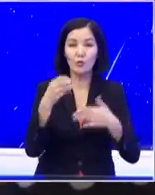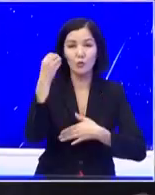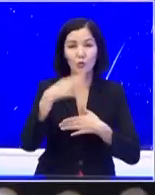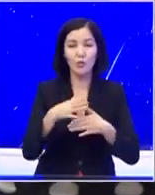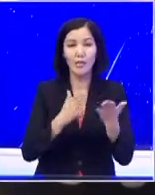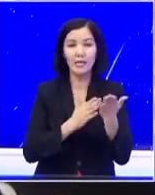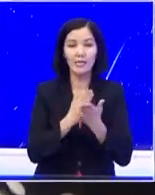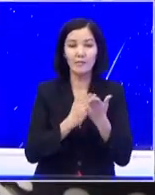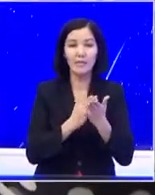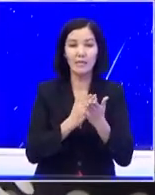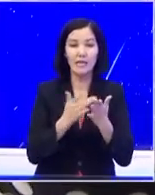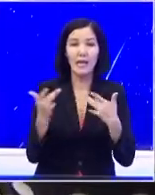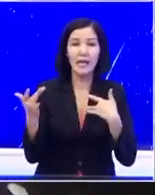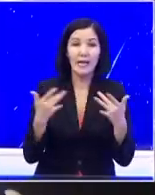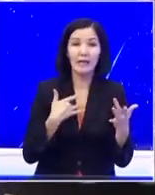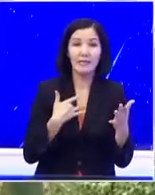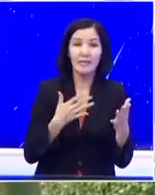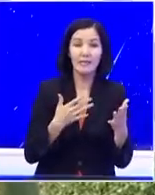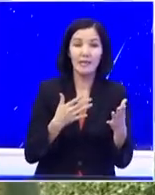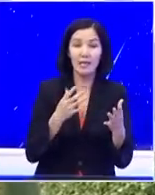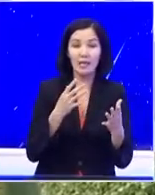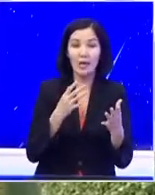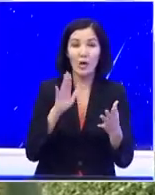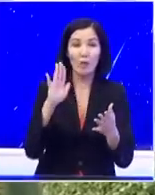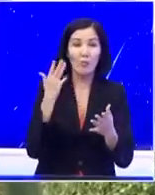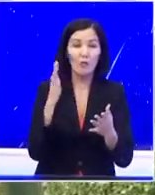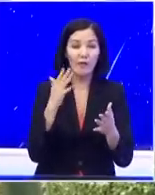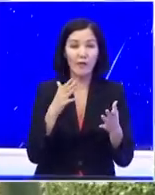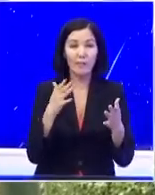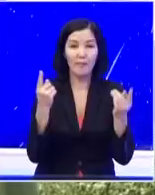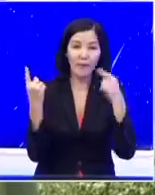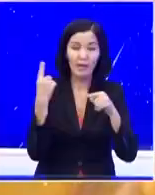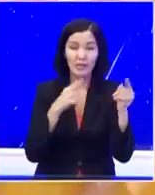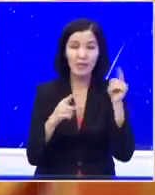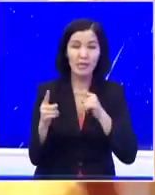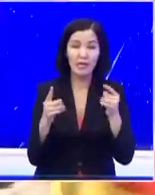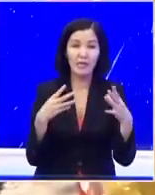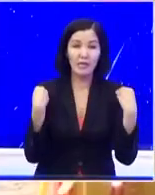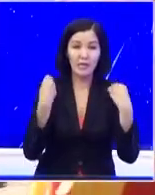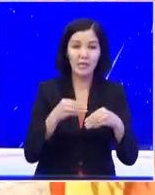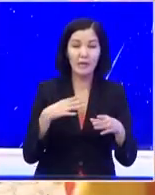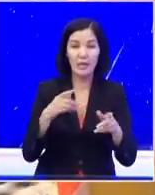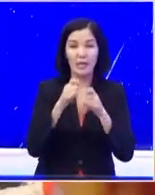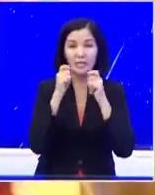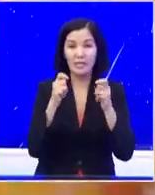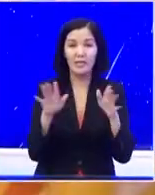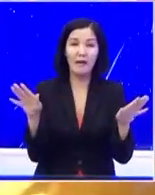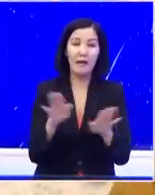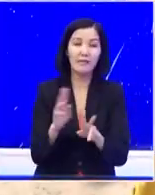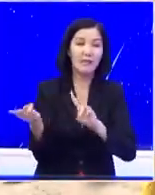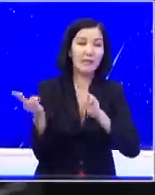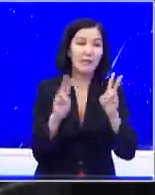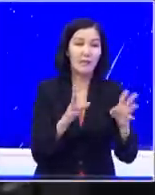орталығының қызметкерлері әртүрлі мультфильм кейіпкерлерінің кейпіне еніп келді. Олар сыйлықтарын табыстап қана қоймай, ән салып би